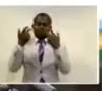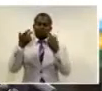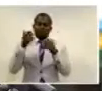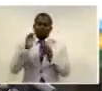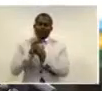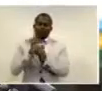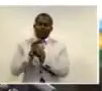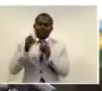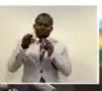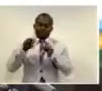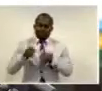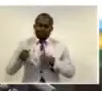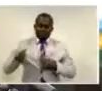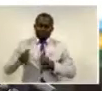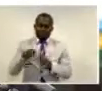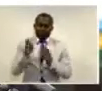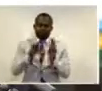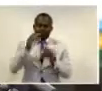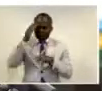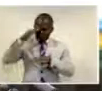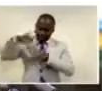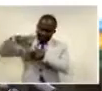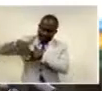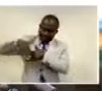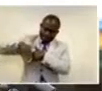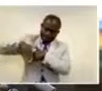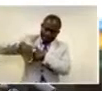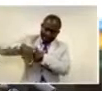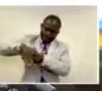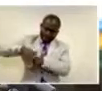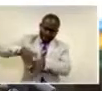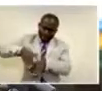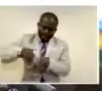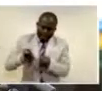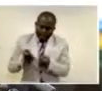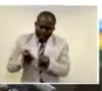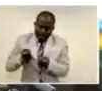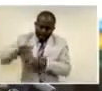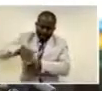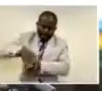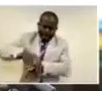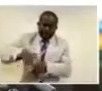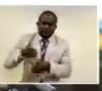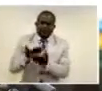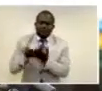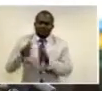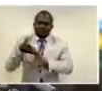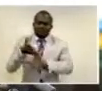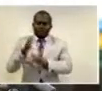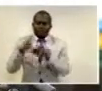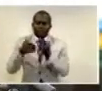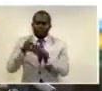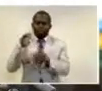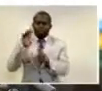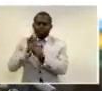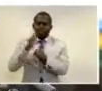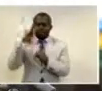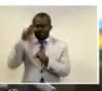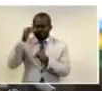muri uriya muhanda usanzwe wo kubera ubuhaname bwawo tukaba naho twifuza ko byakwihuta cyane cyane